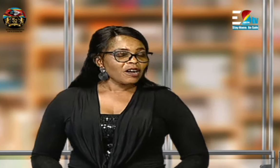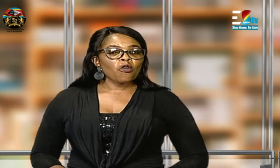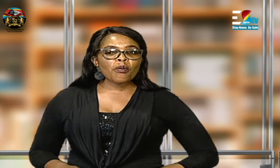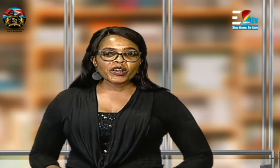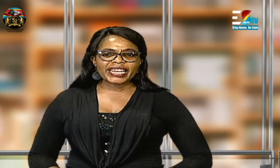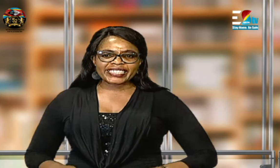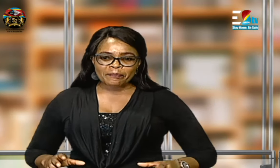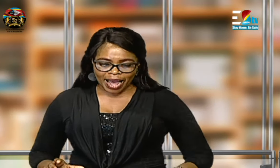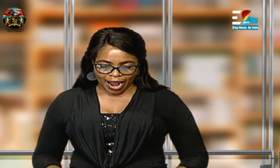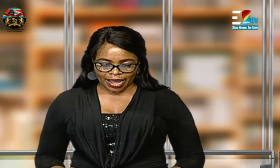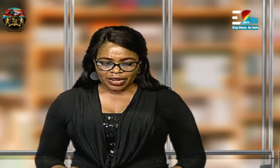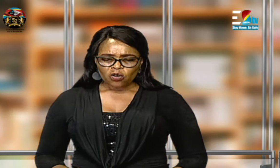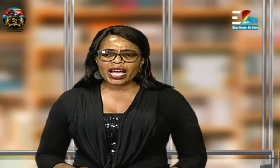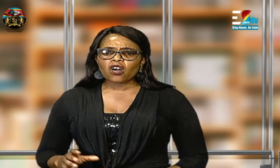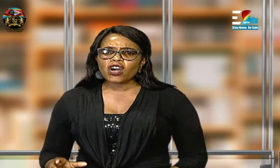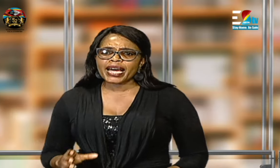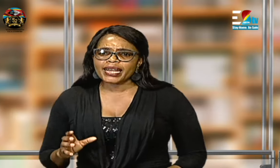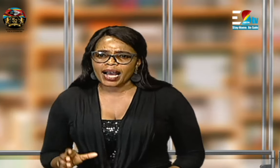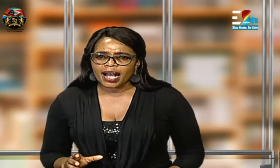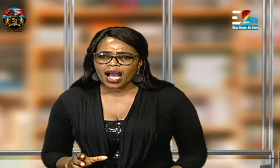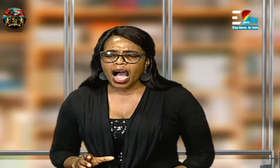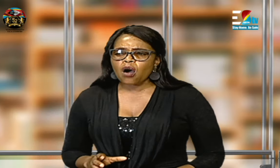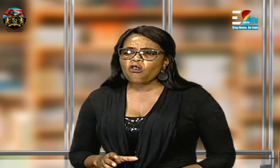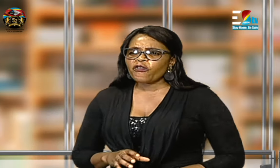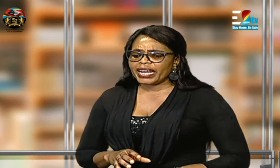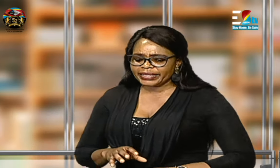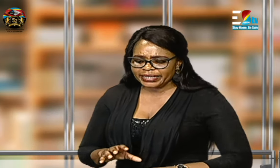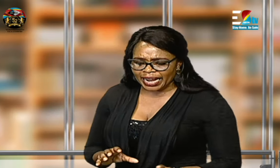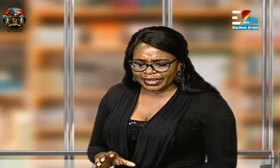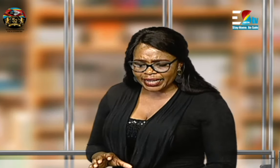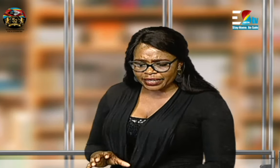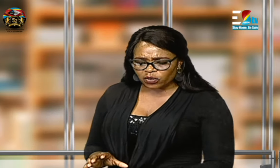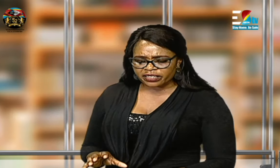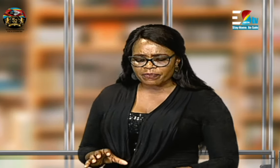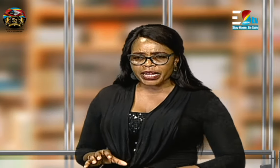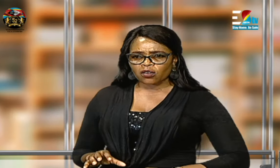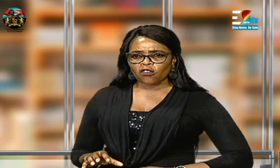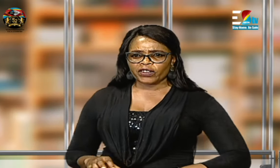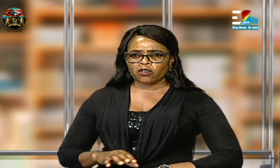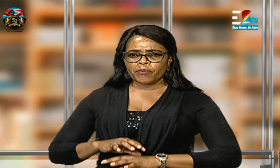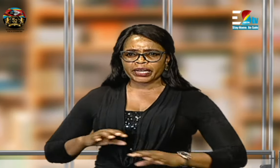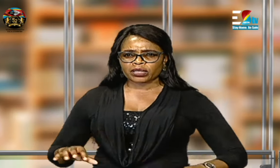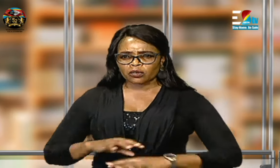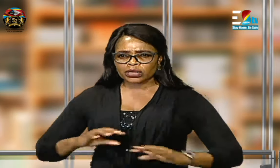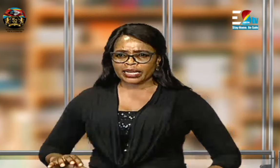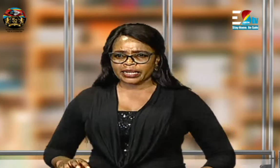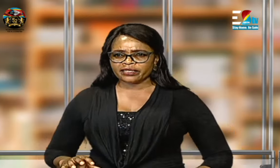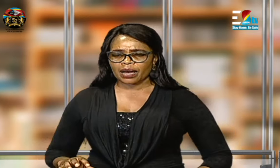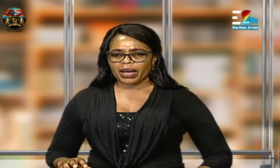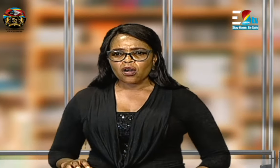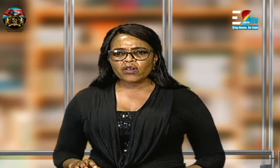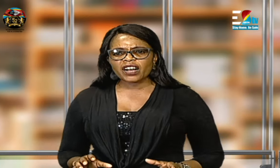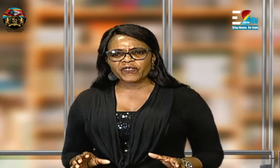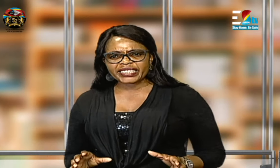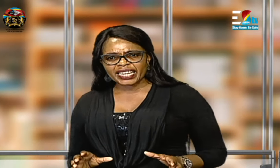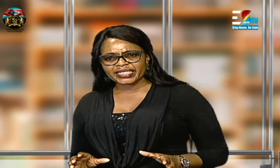ngifuna kubona letimanga nakhona la awuveti indla aqaleni kulenzima yakho uvele ubeke ukucalela